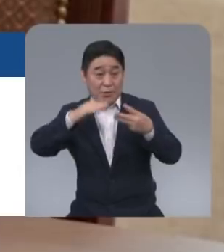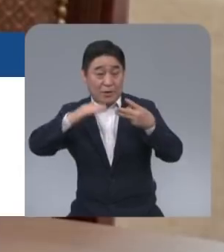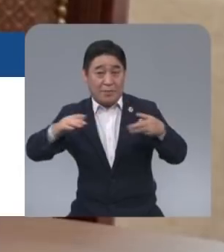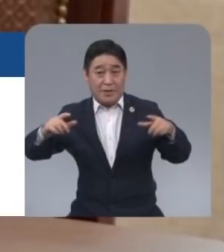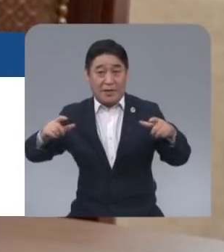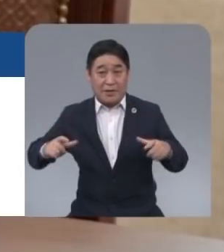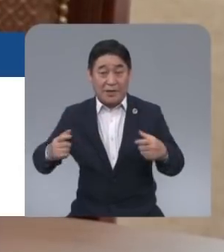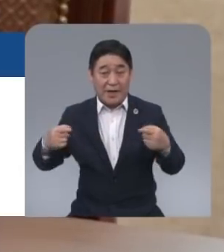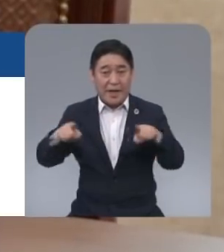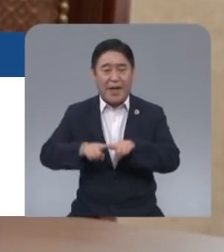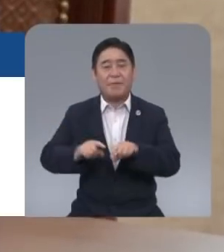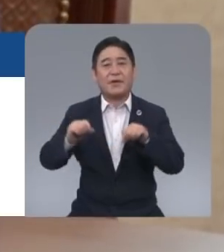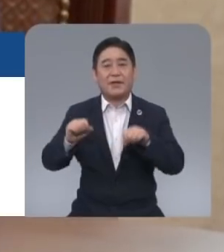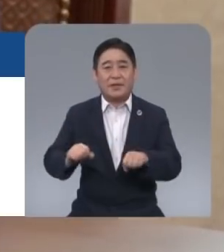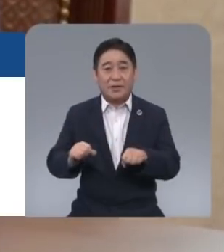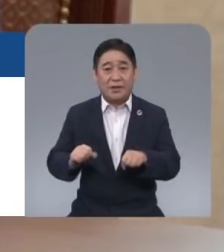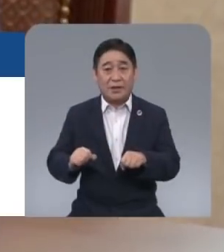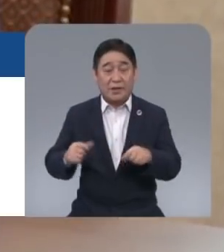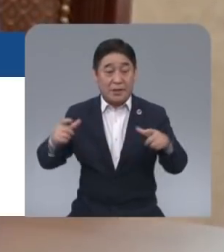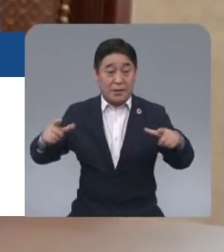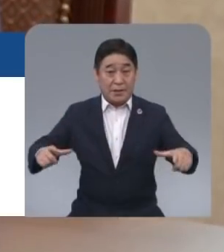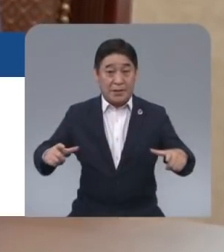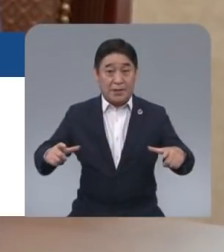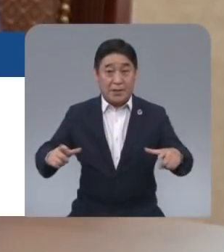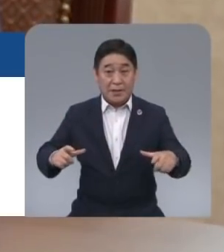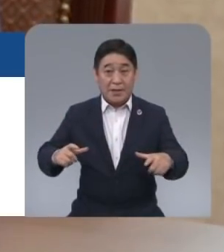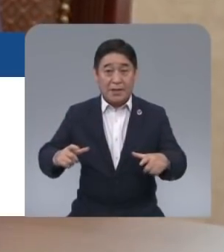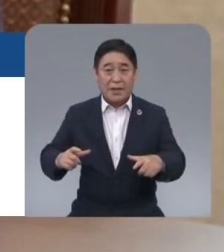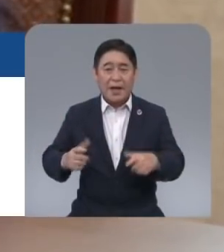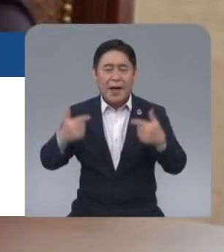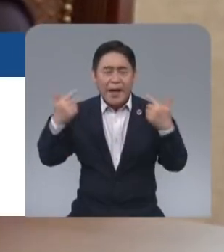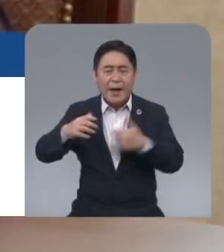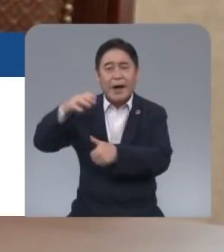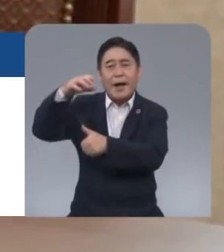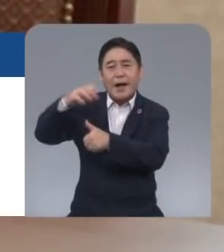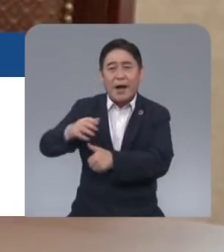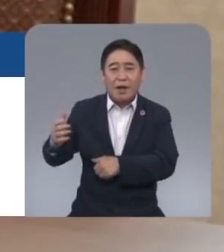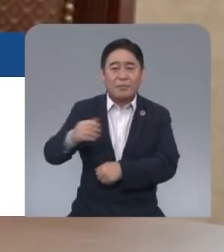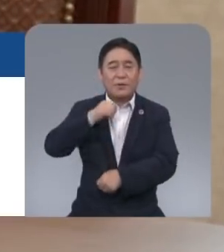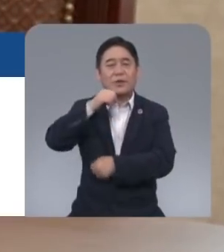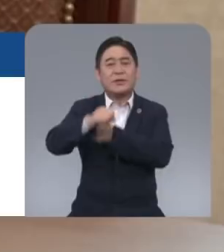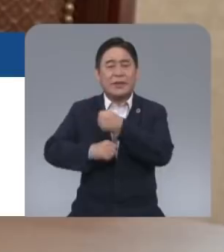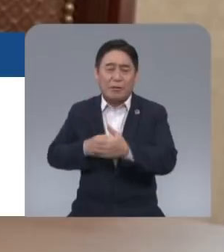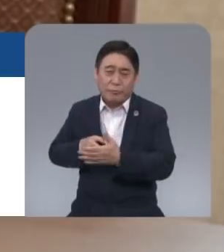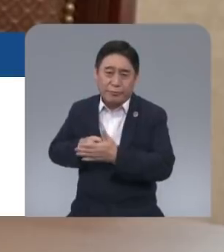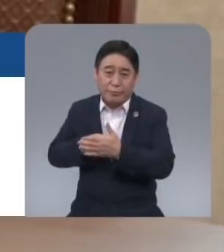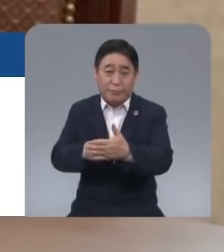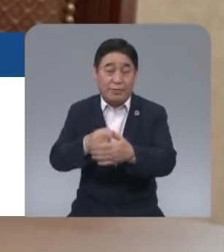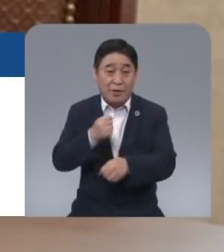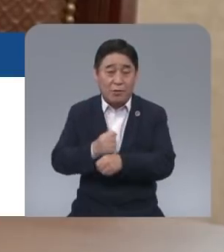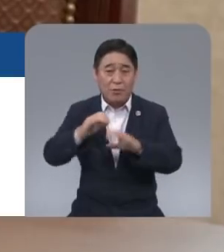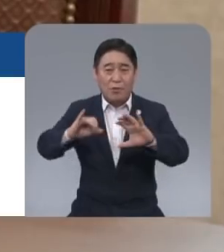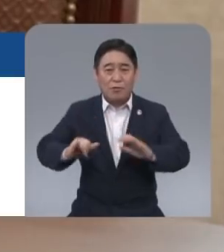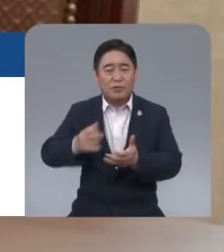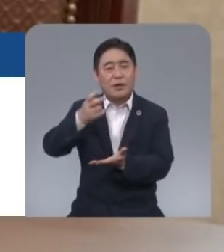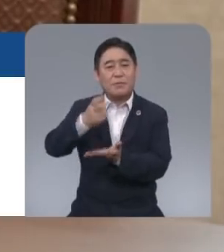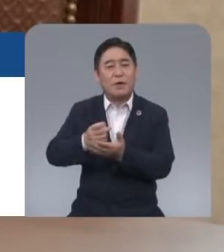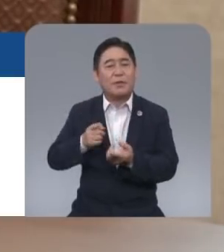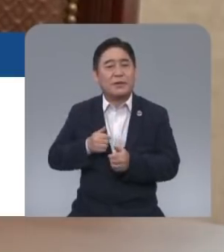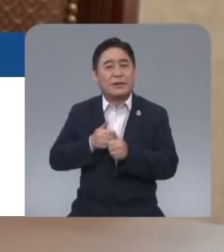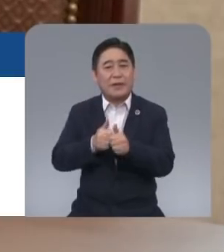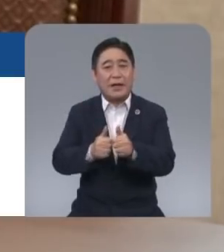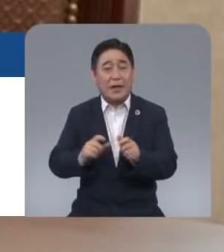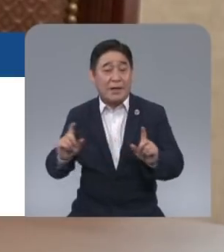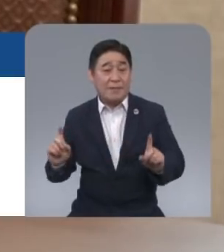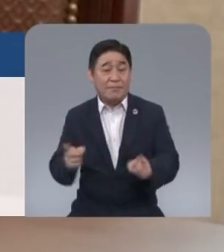region, a region that we wish to be always free from coercion and where disputes are settled peacefully in accordance